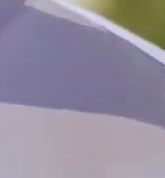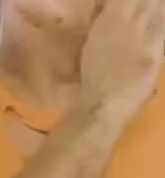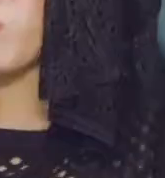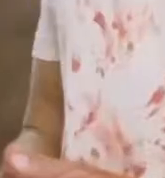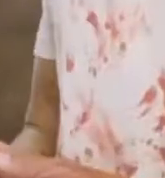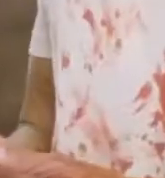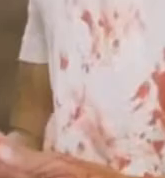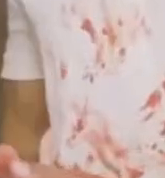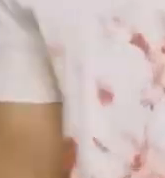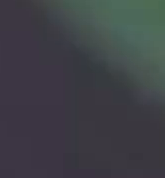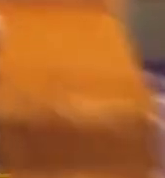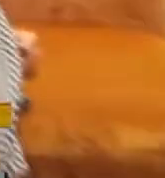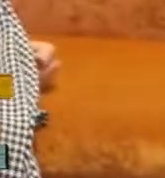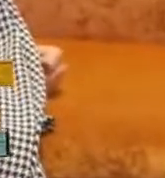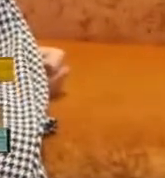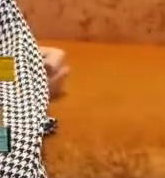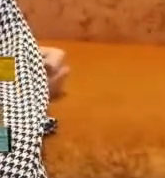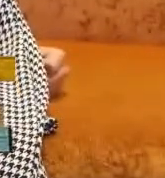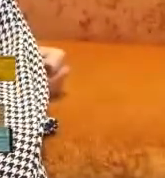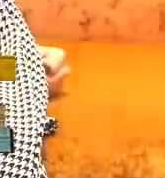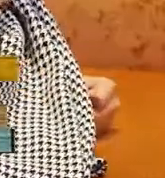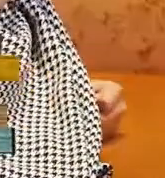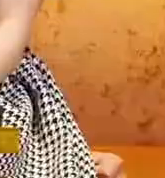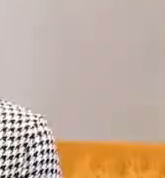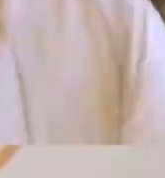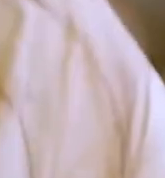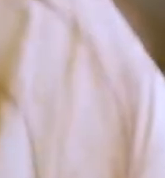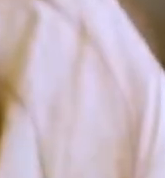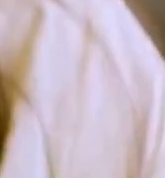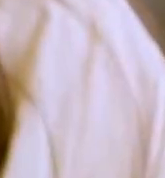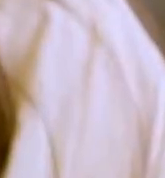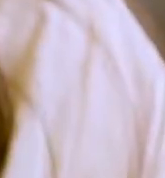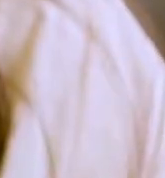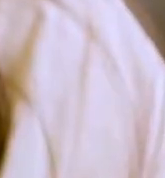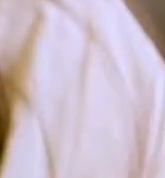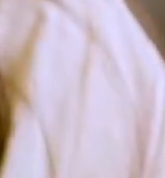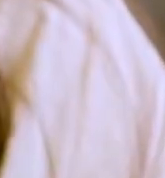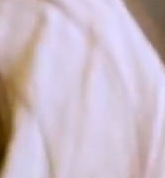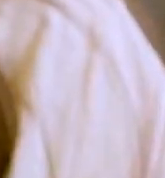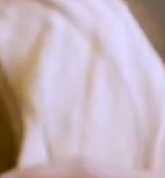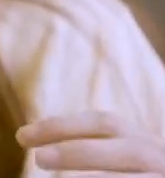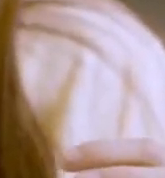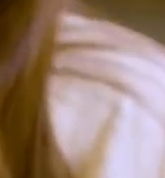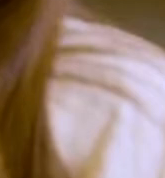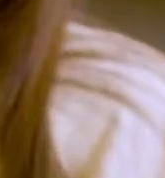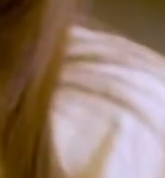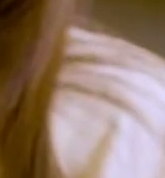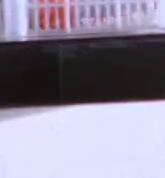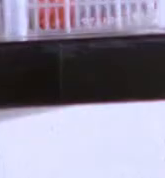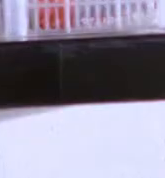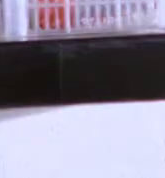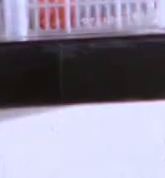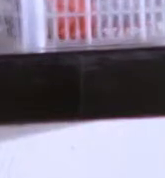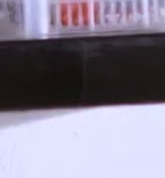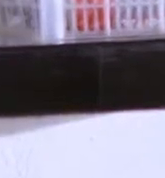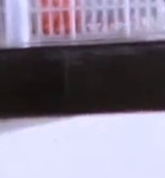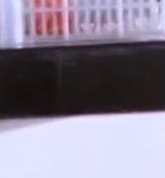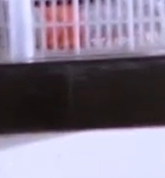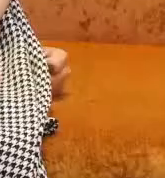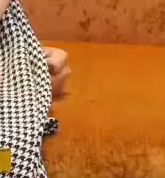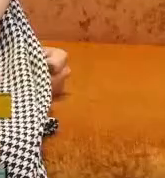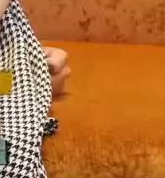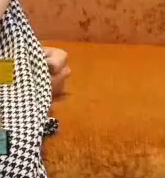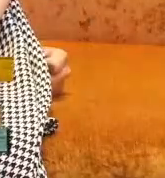dyan. Check! Bonggang service? Check! Kailangan ba yung gamit nagbibigay ng art ng joy?